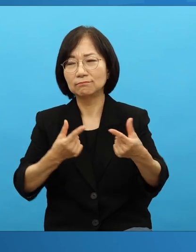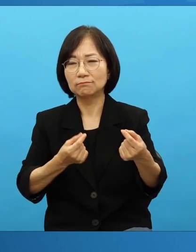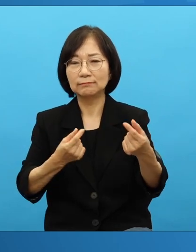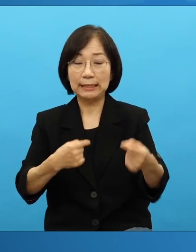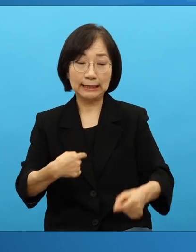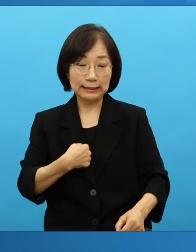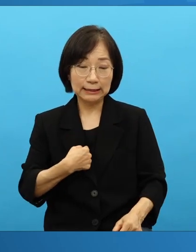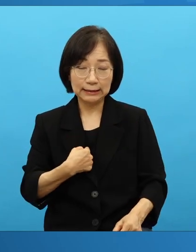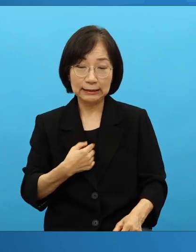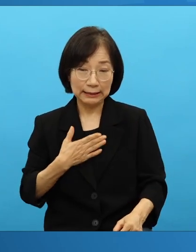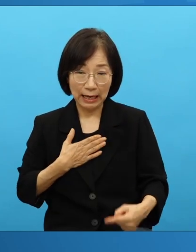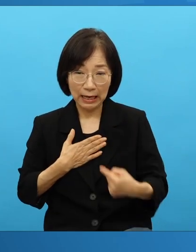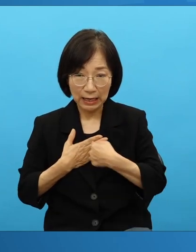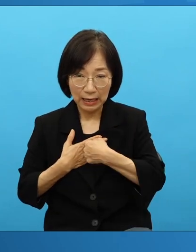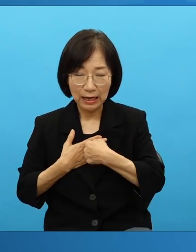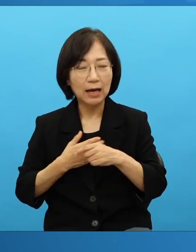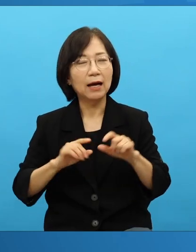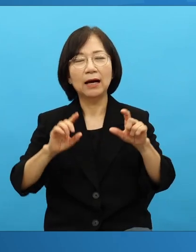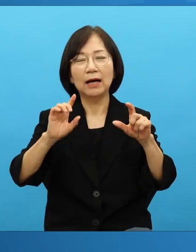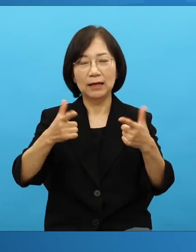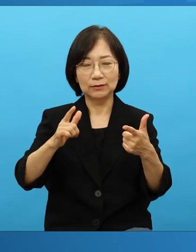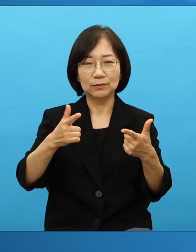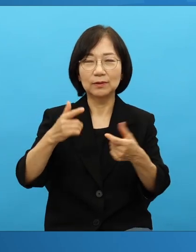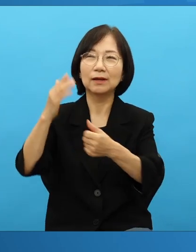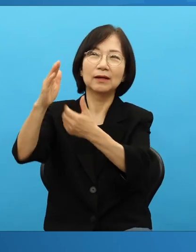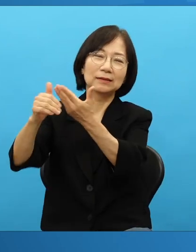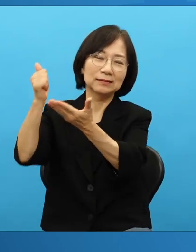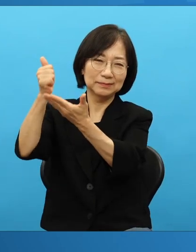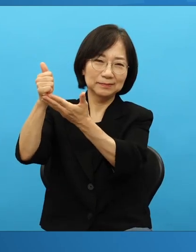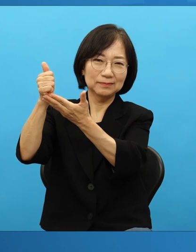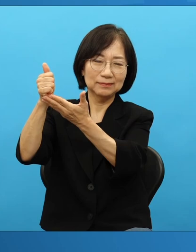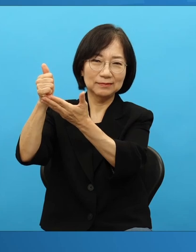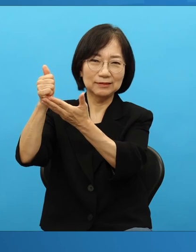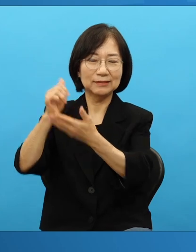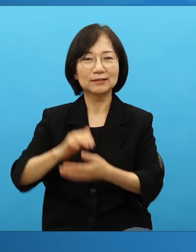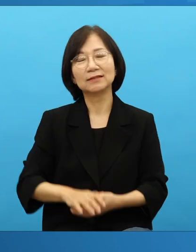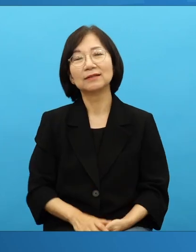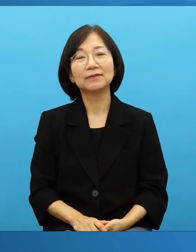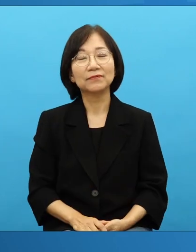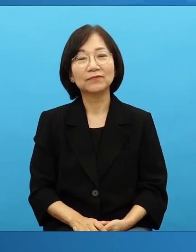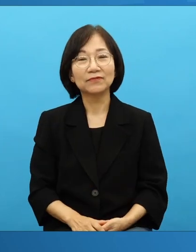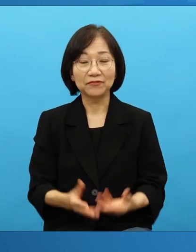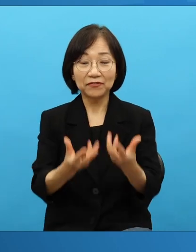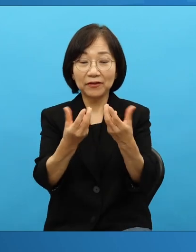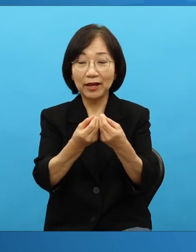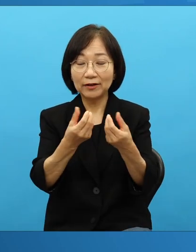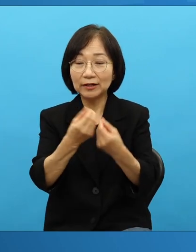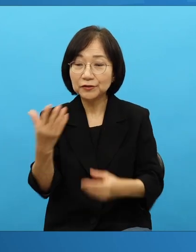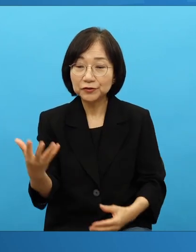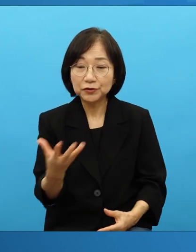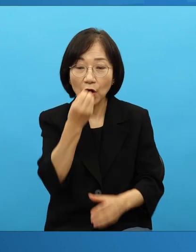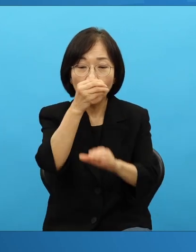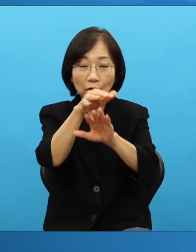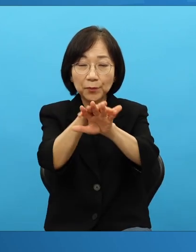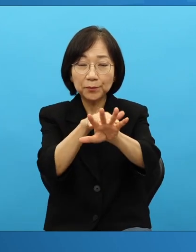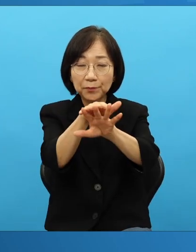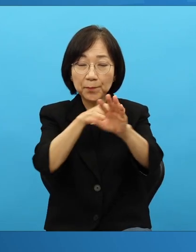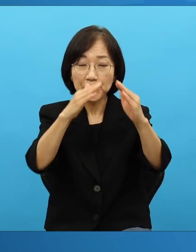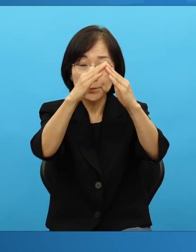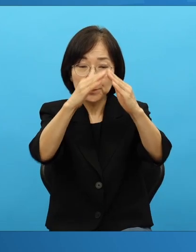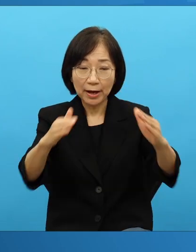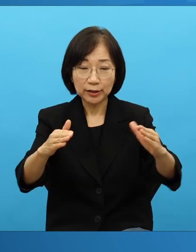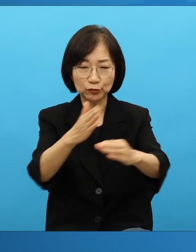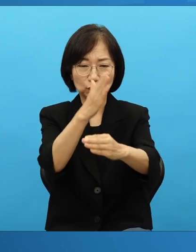优秀宗教说你可以成为什么什么啊，不是的。 그때 성막이 이 가운데 있으면 모든 백성들이 이동할